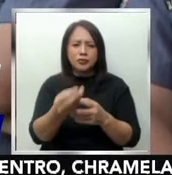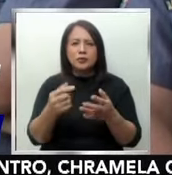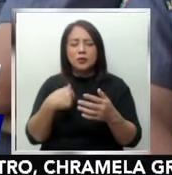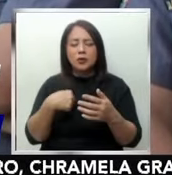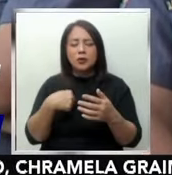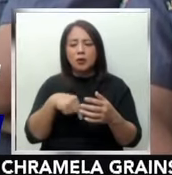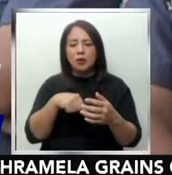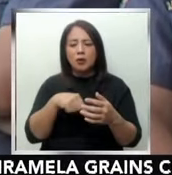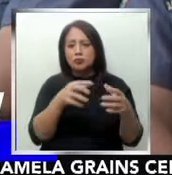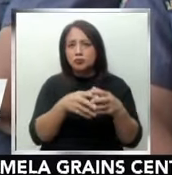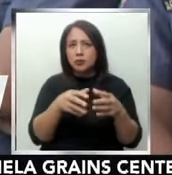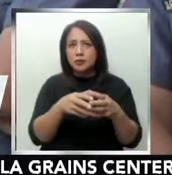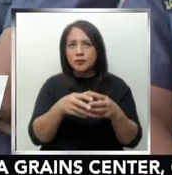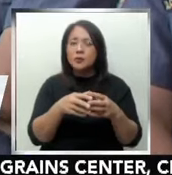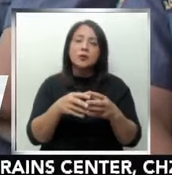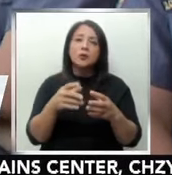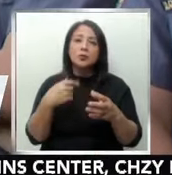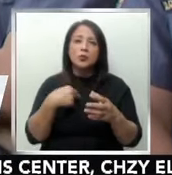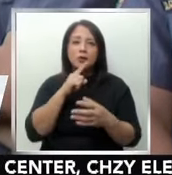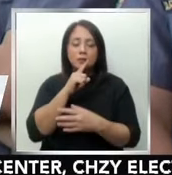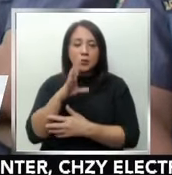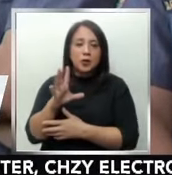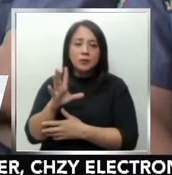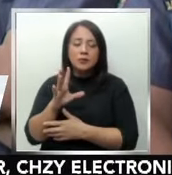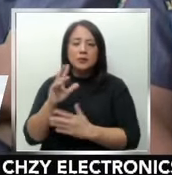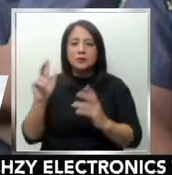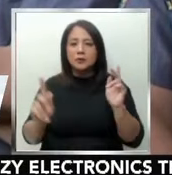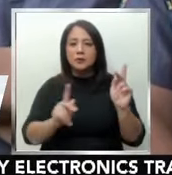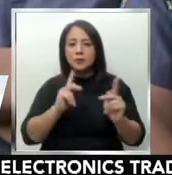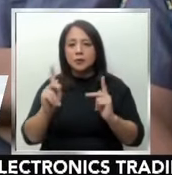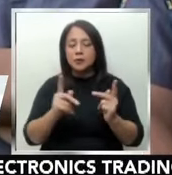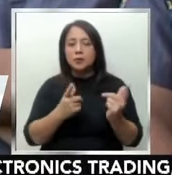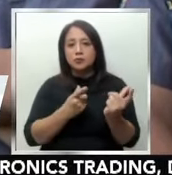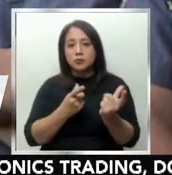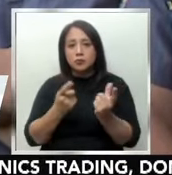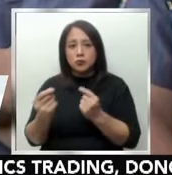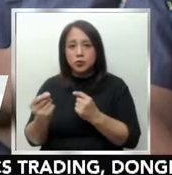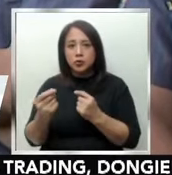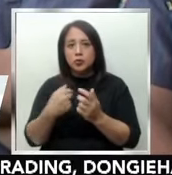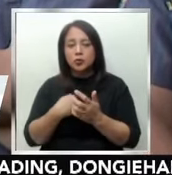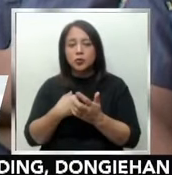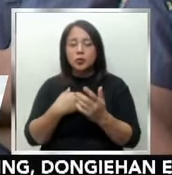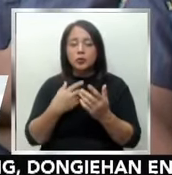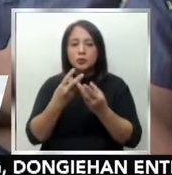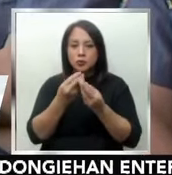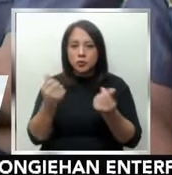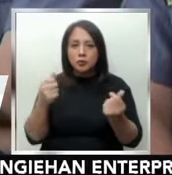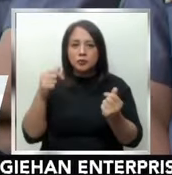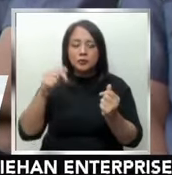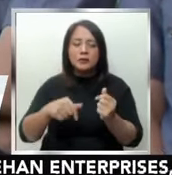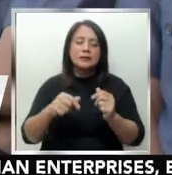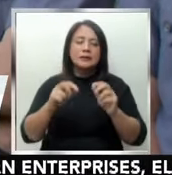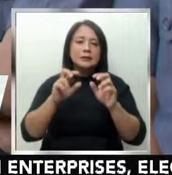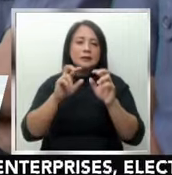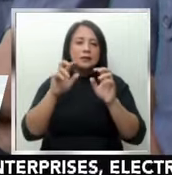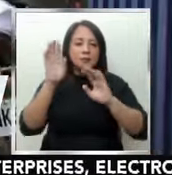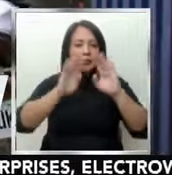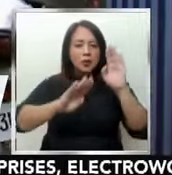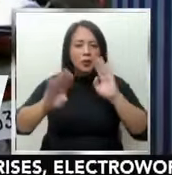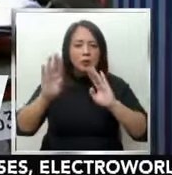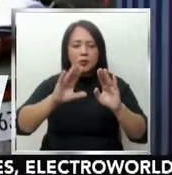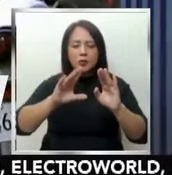amin pong ah pangako sa taong bayan na gagawin naming lahat We will address this sa issue more aggressively this